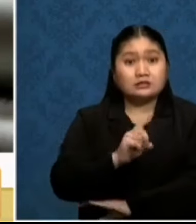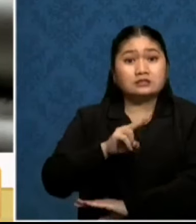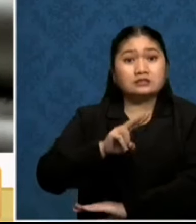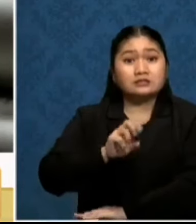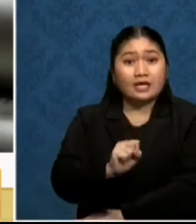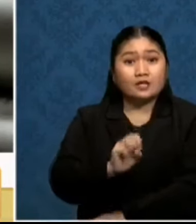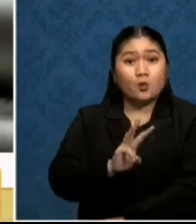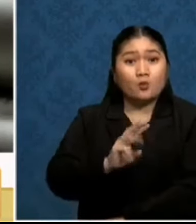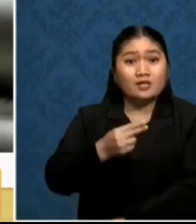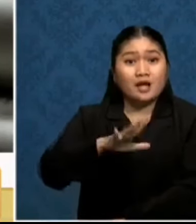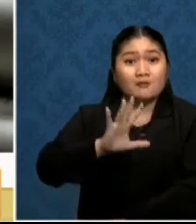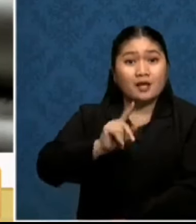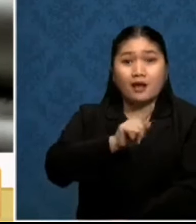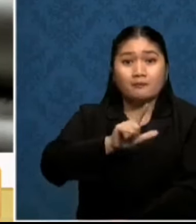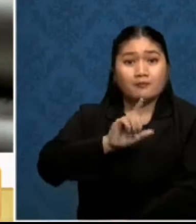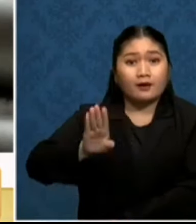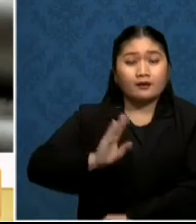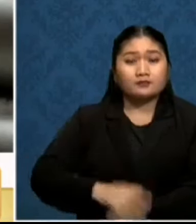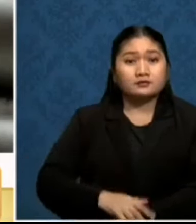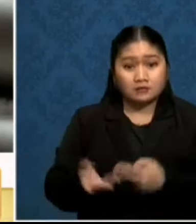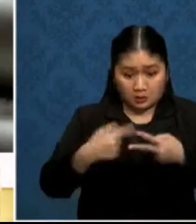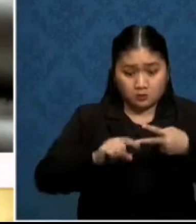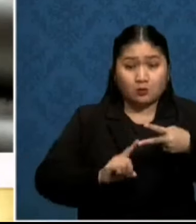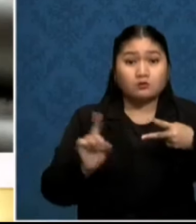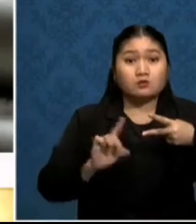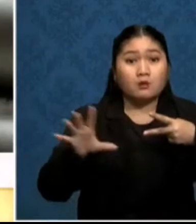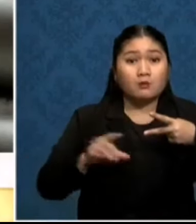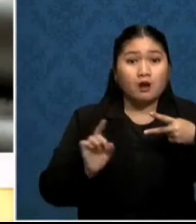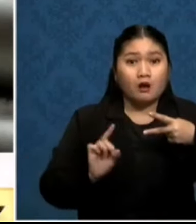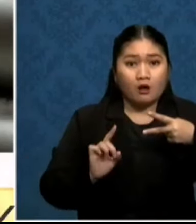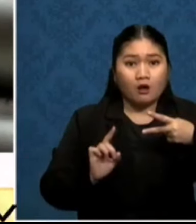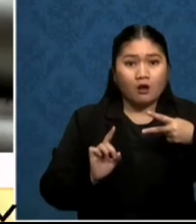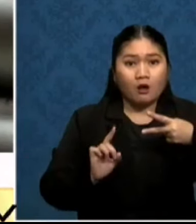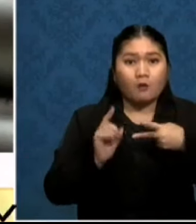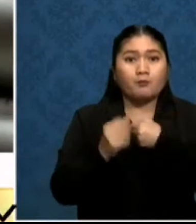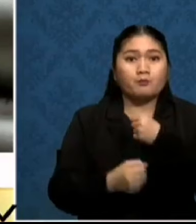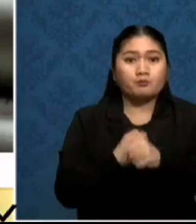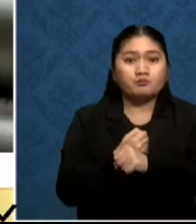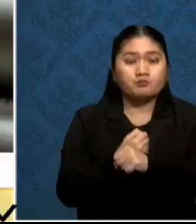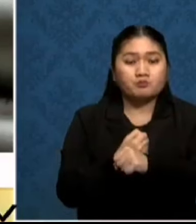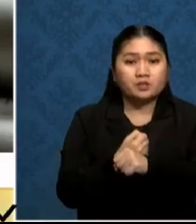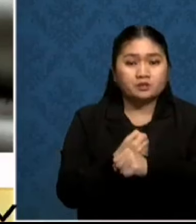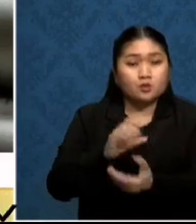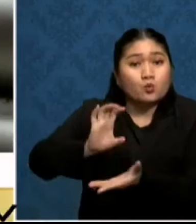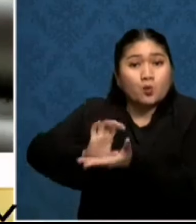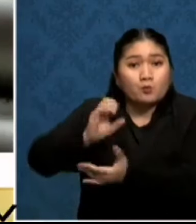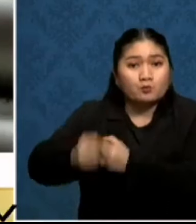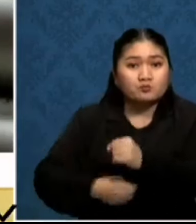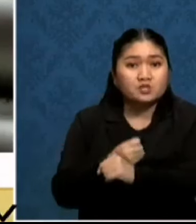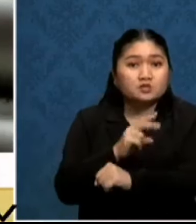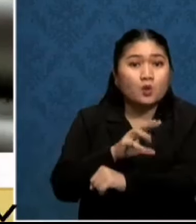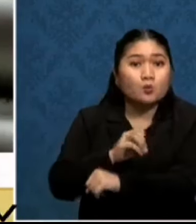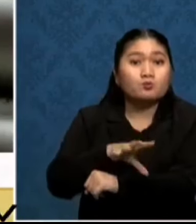ล้านบาท 2งบปี68